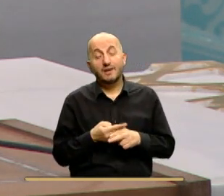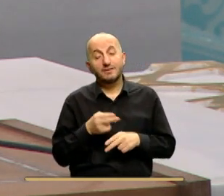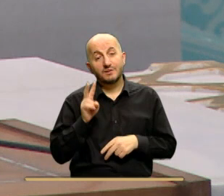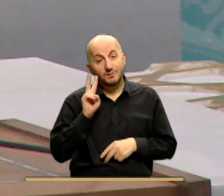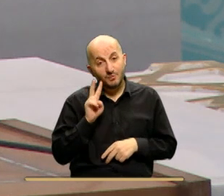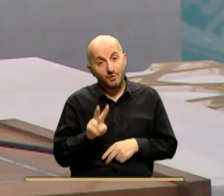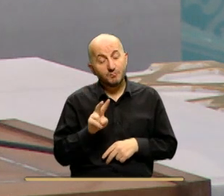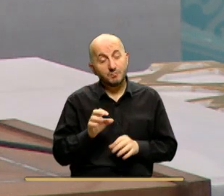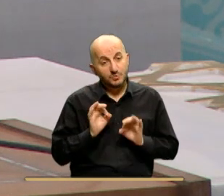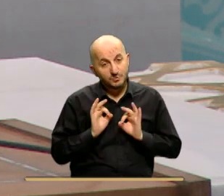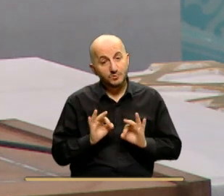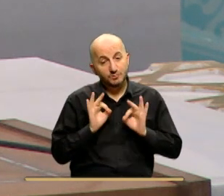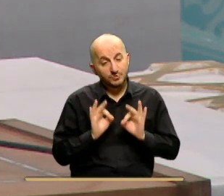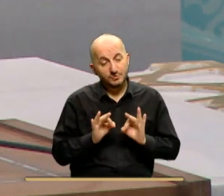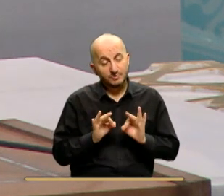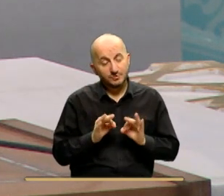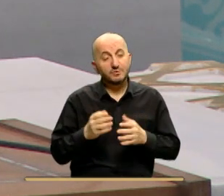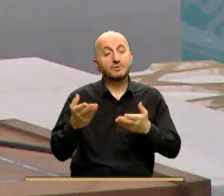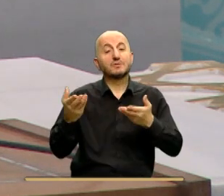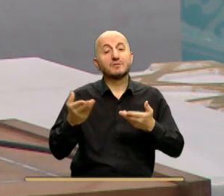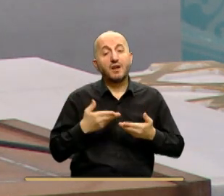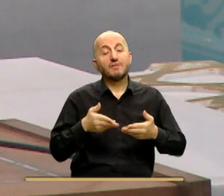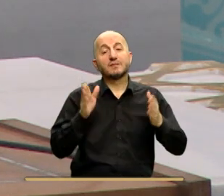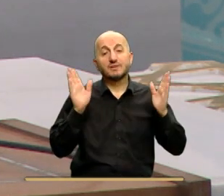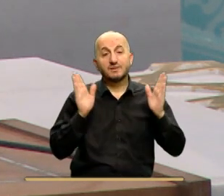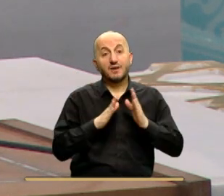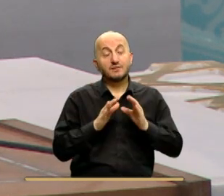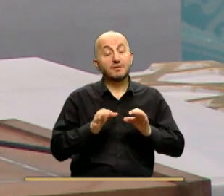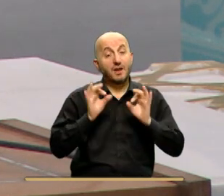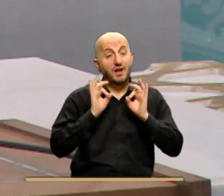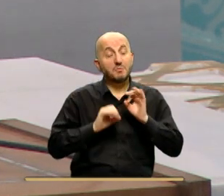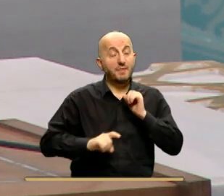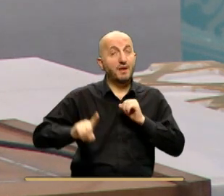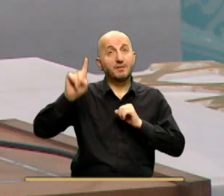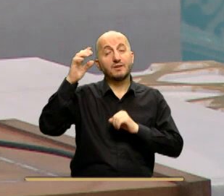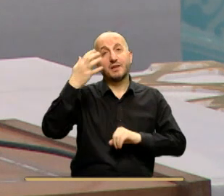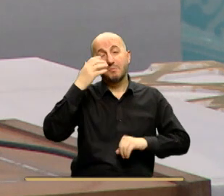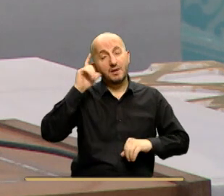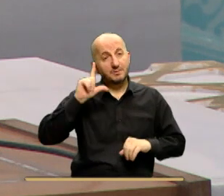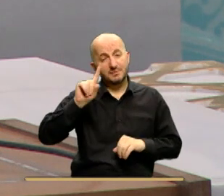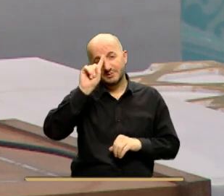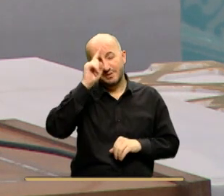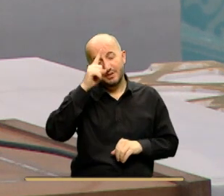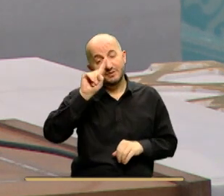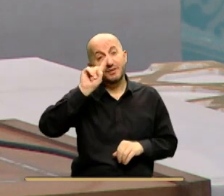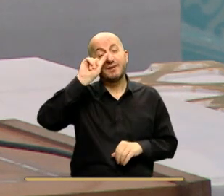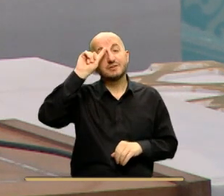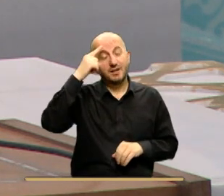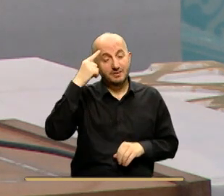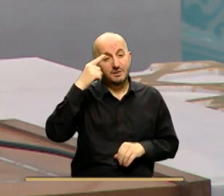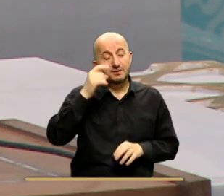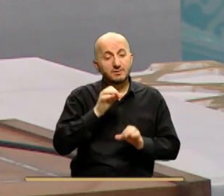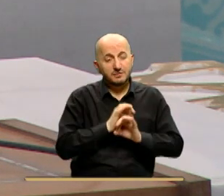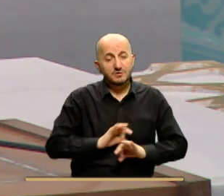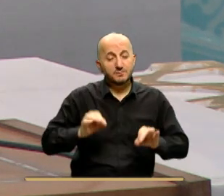görmemiz mümkündür. Davetin karşılığını elbette Allah'tan beklemeliyiz sadece ve sadece.